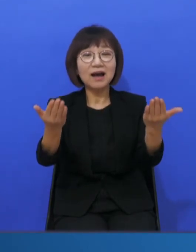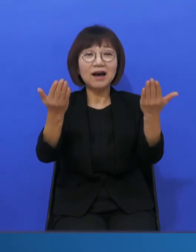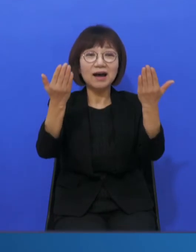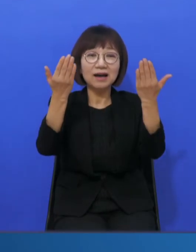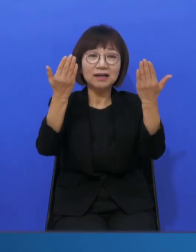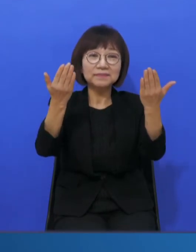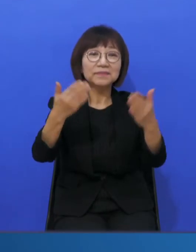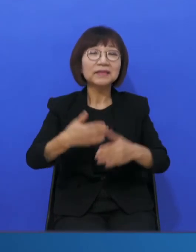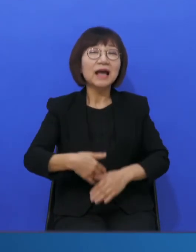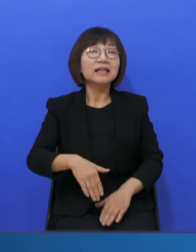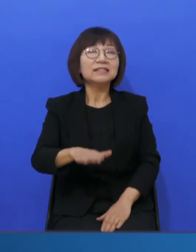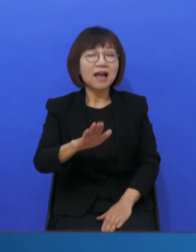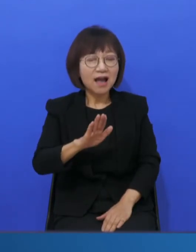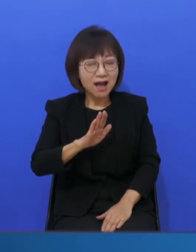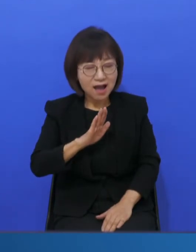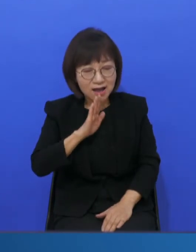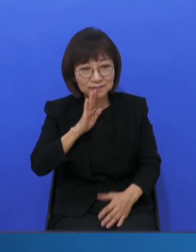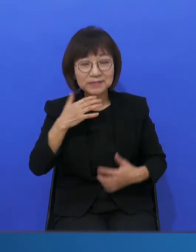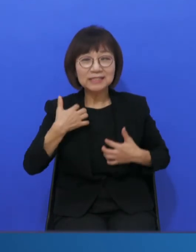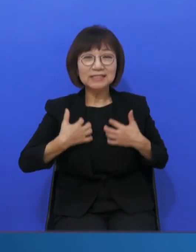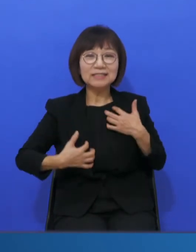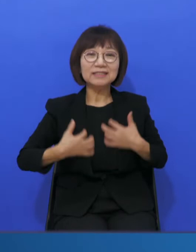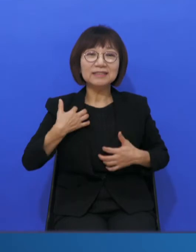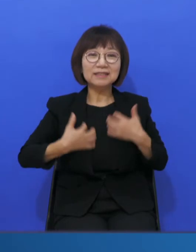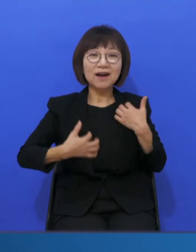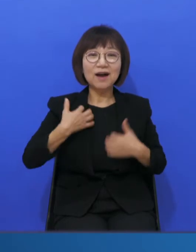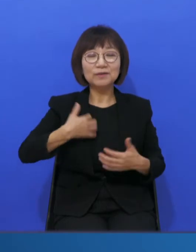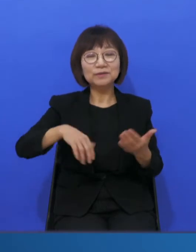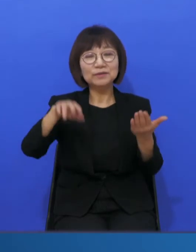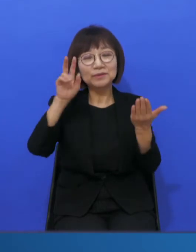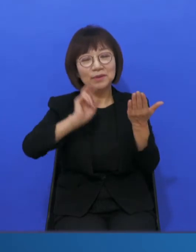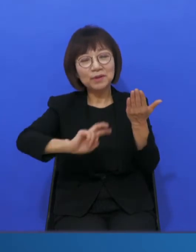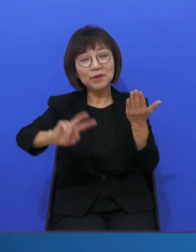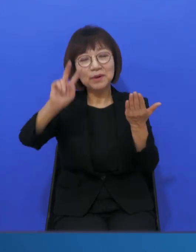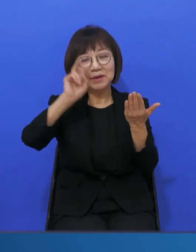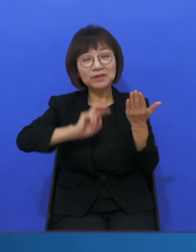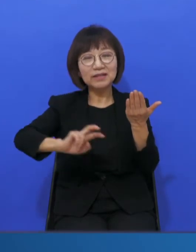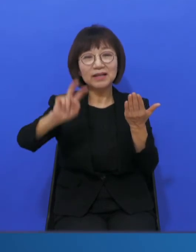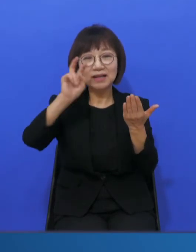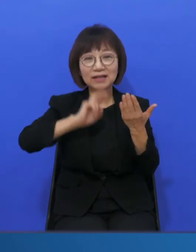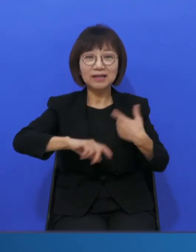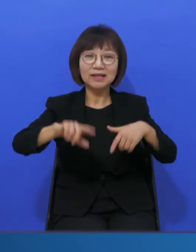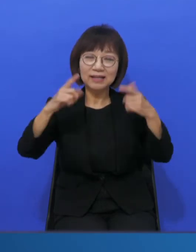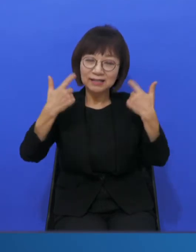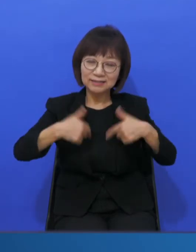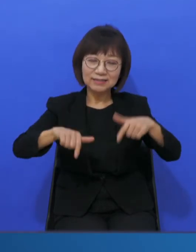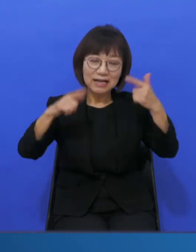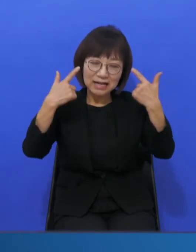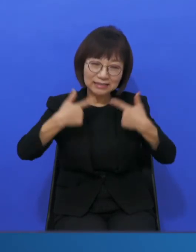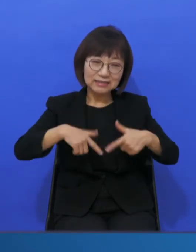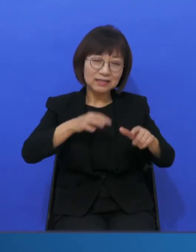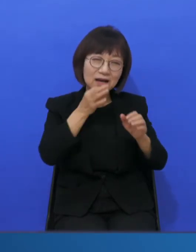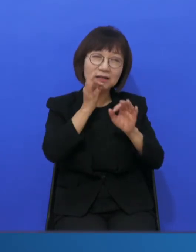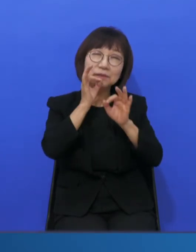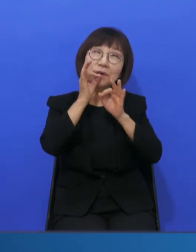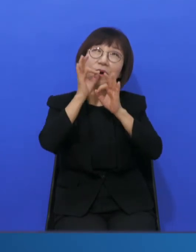찬양하여라. 참 즐거운 노래